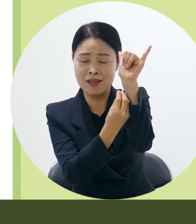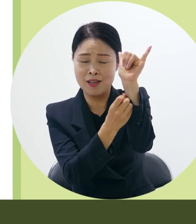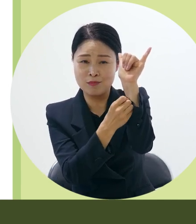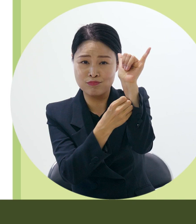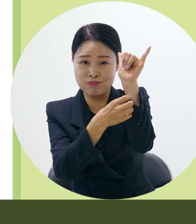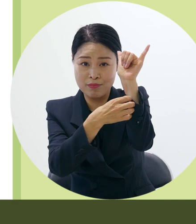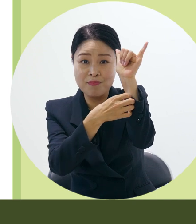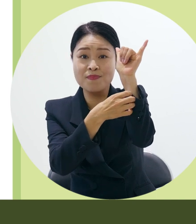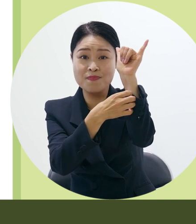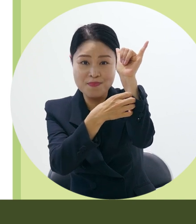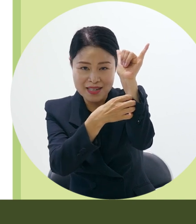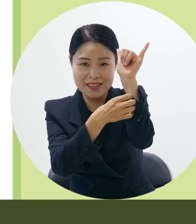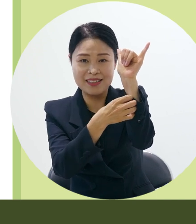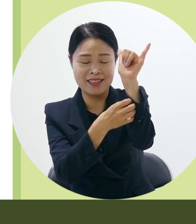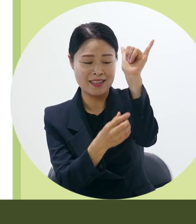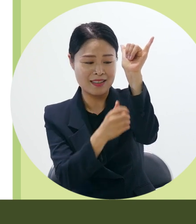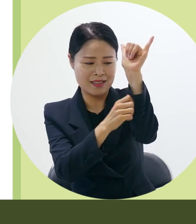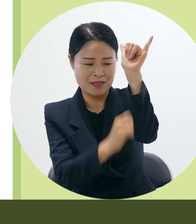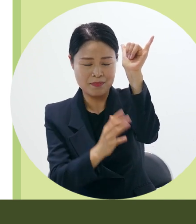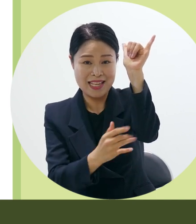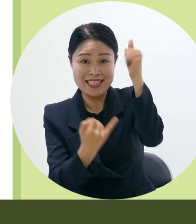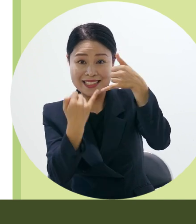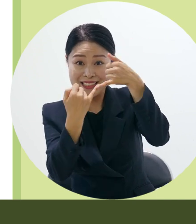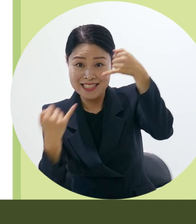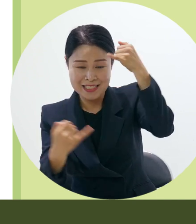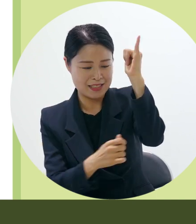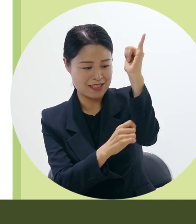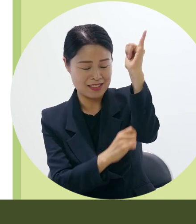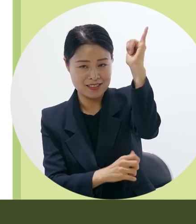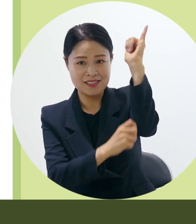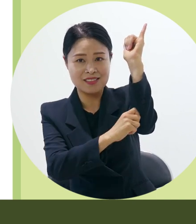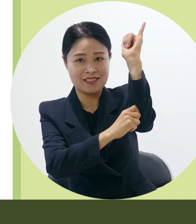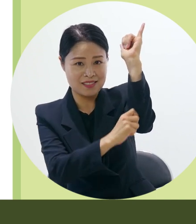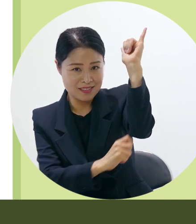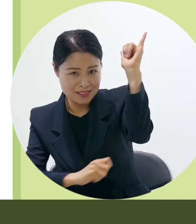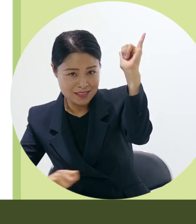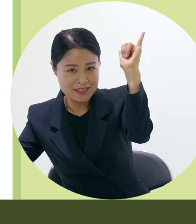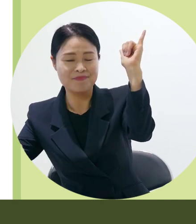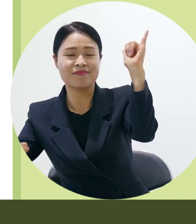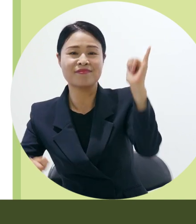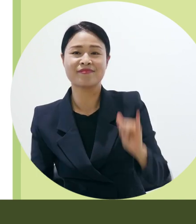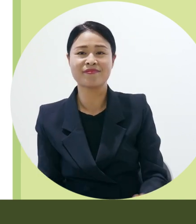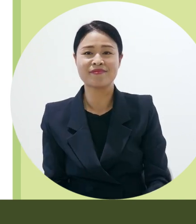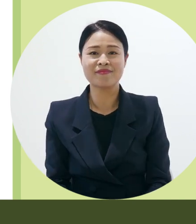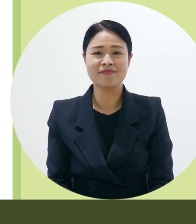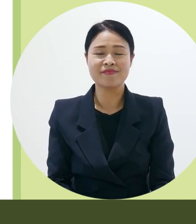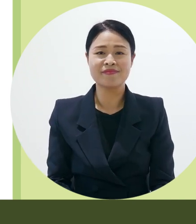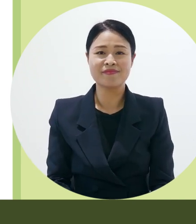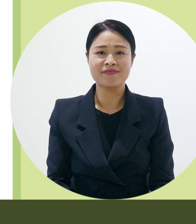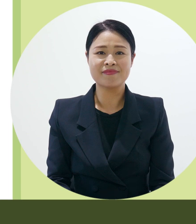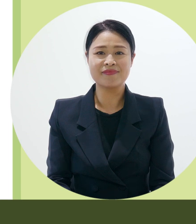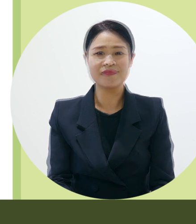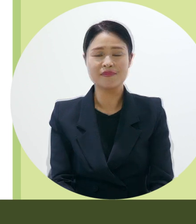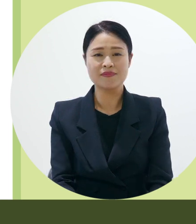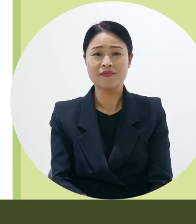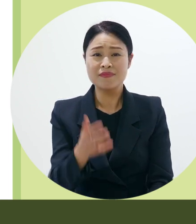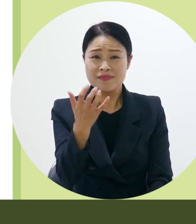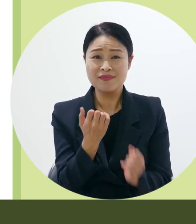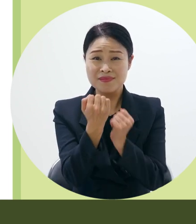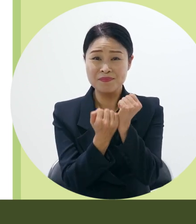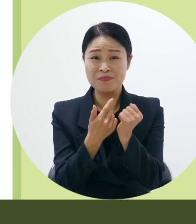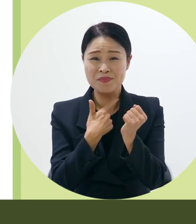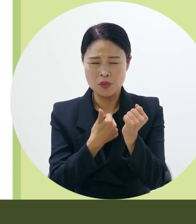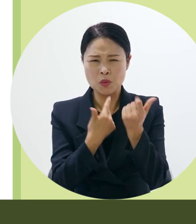사용이 끝난 후에는 제거용 실을 이용해 흡수체를 몸 안에서 제거합니다.